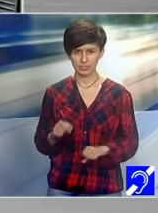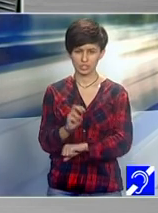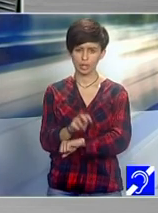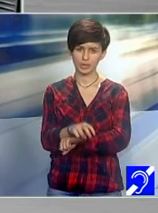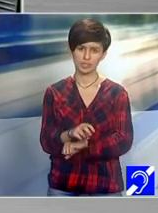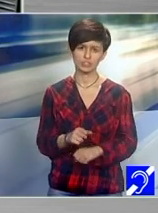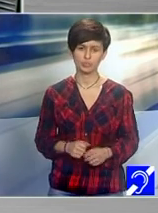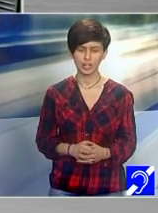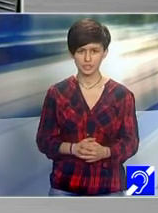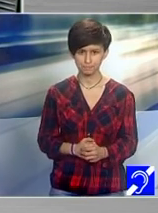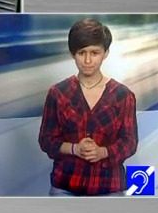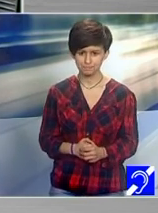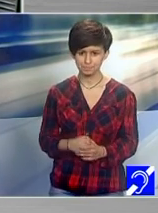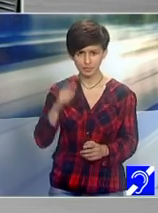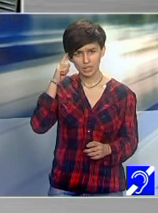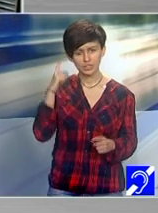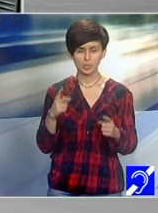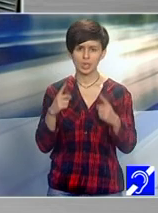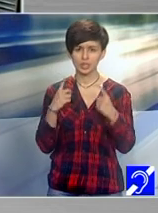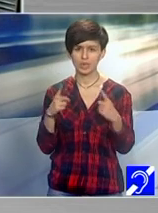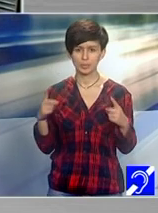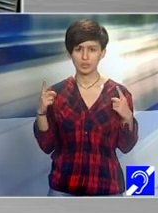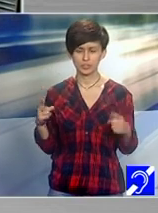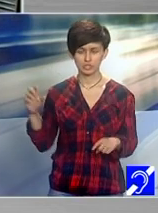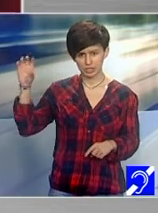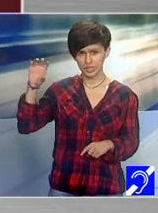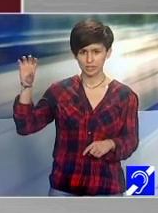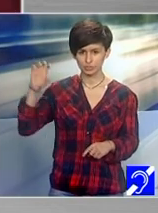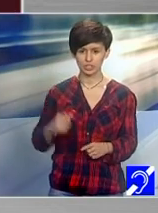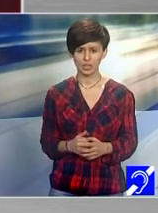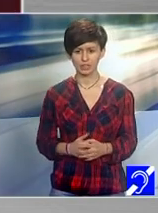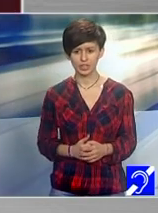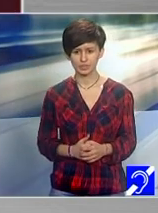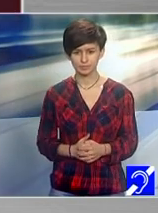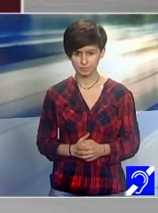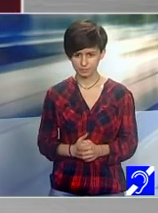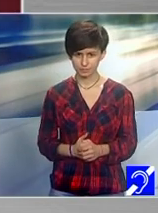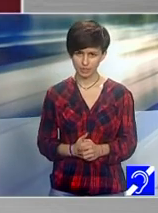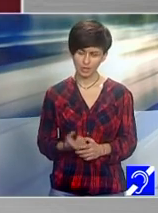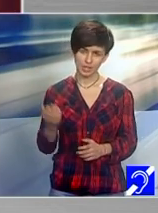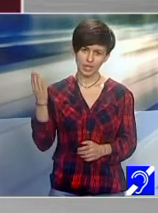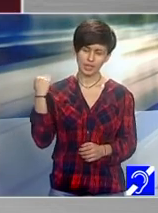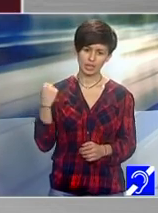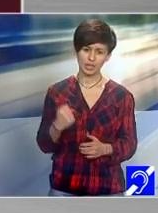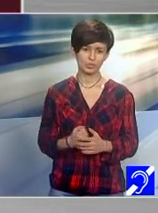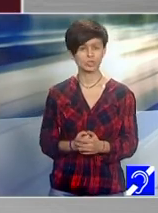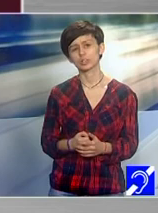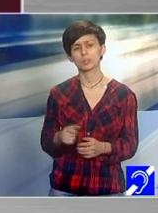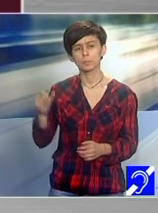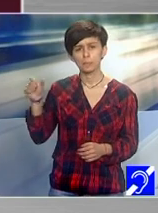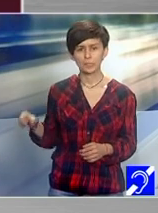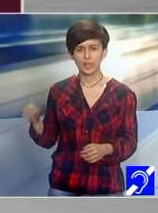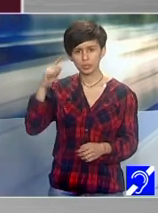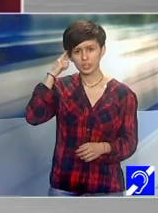domnul profesor Dorel Cernomazu de la Suceava, care e unul dintre cei mai a fost unul dintre cei mai prolifici inventatori, cu